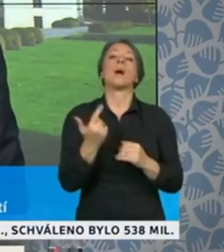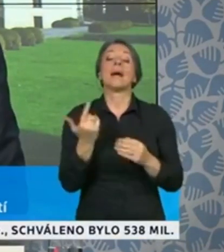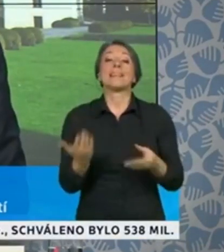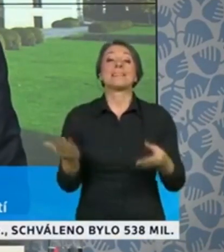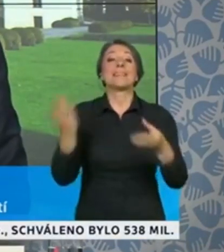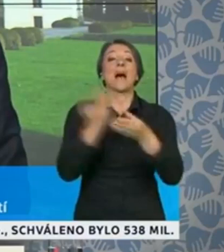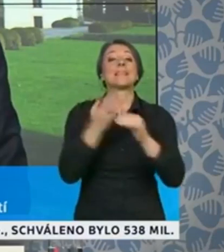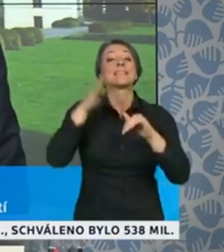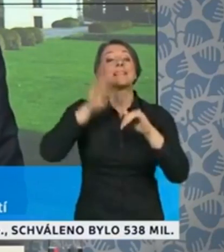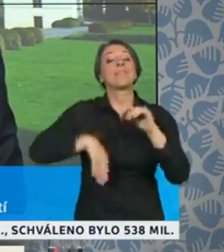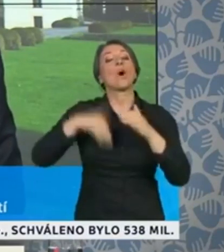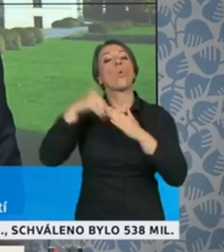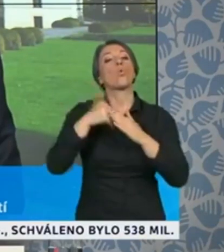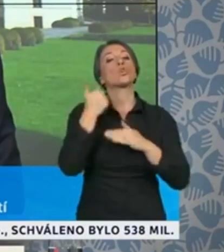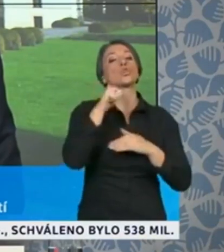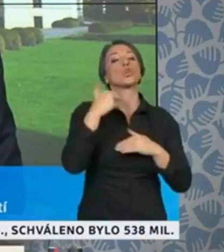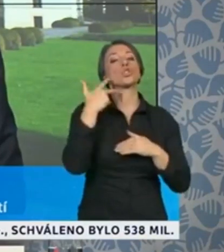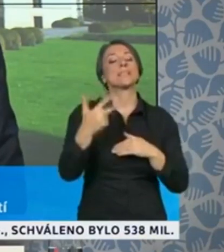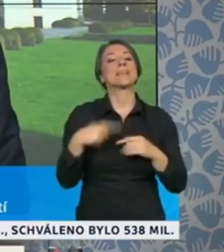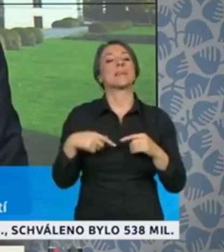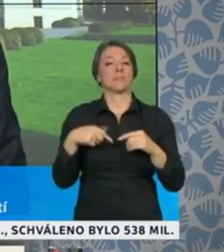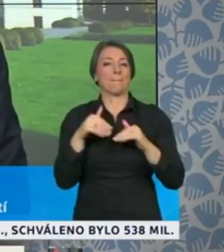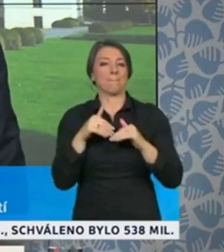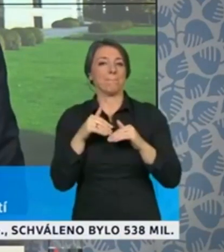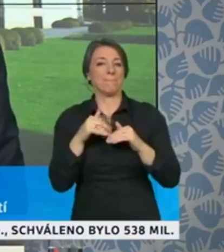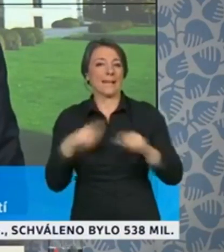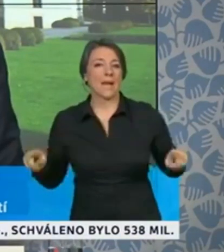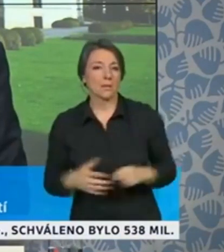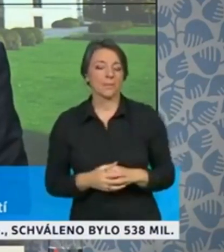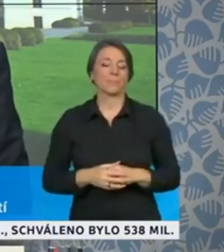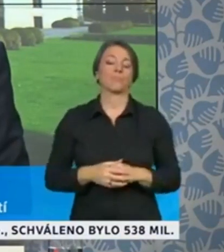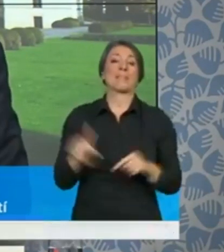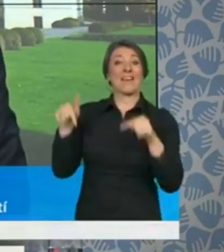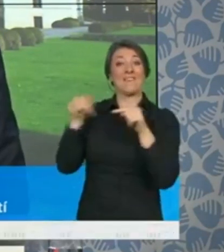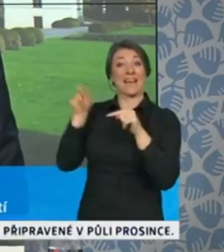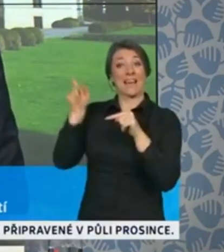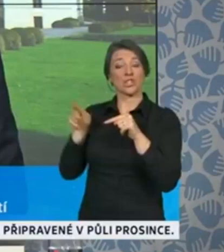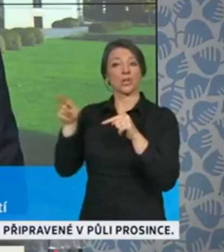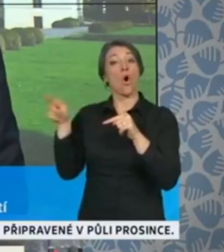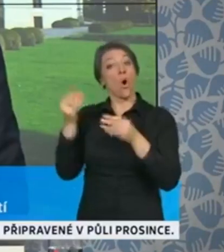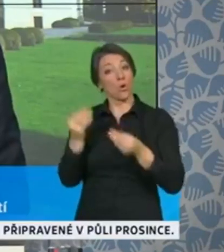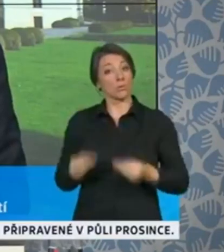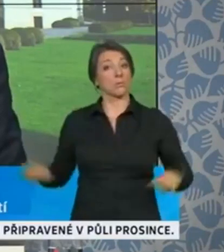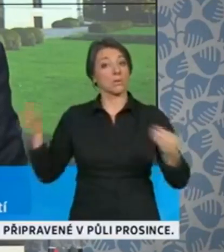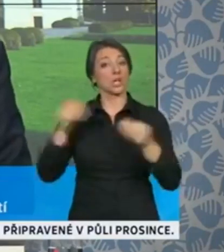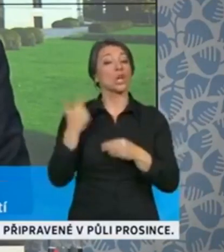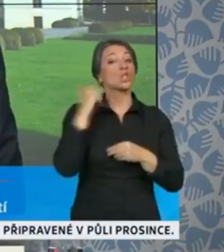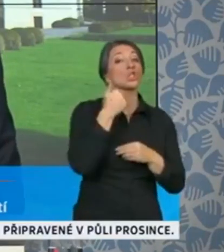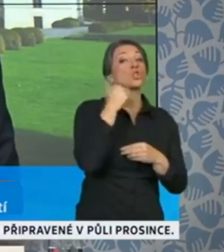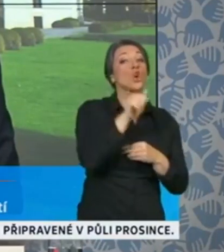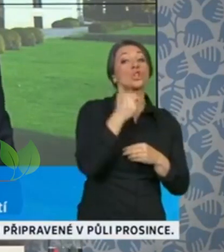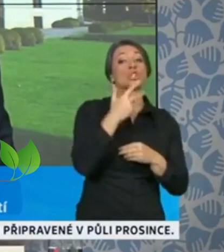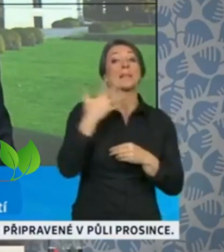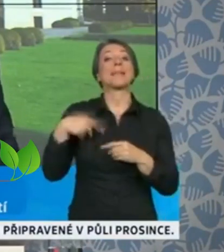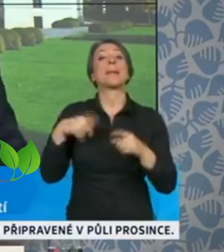je 130 miliard. A pan Ferjenčík navyšuje tu slevu na 135 miliard.